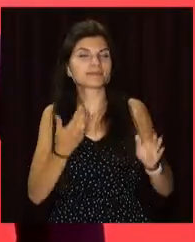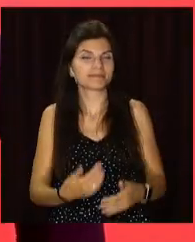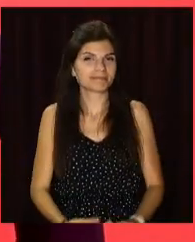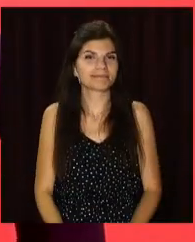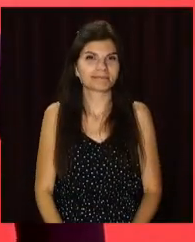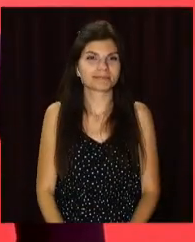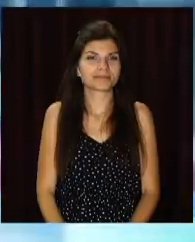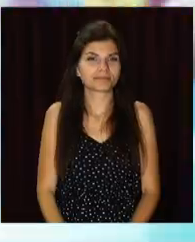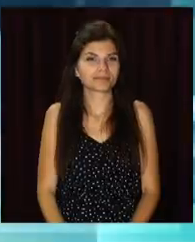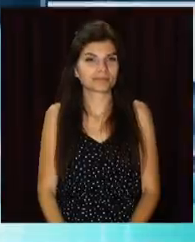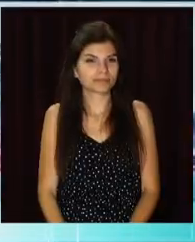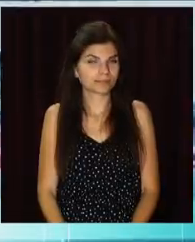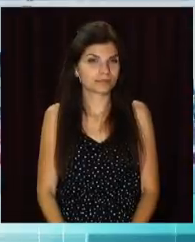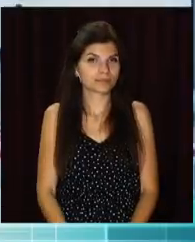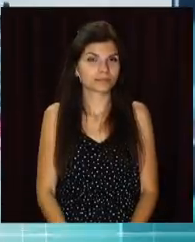«Відкритий».